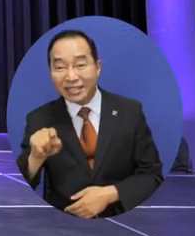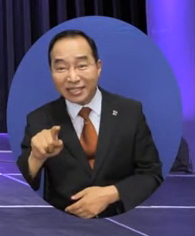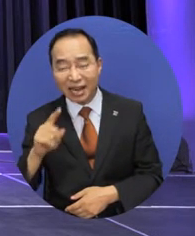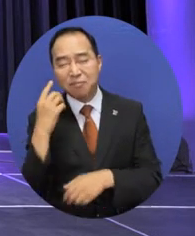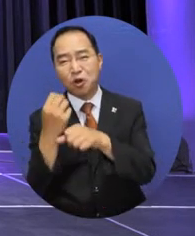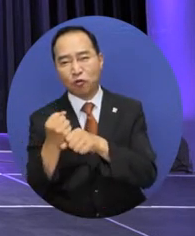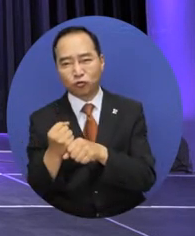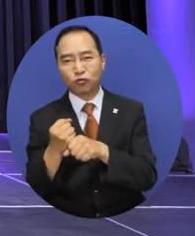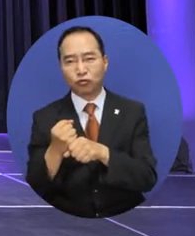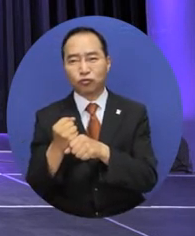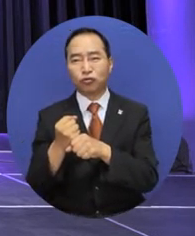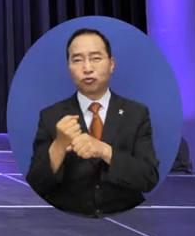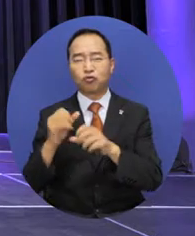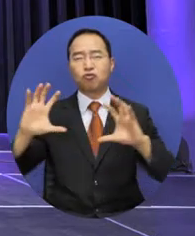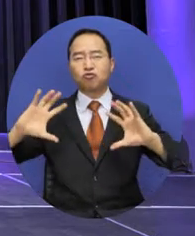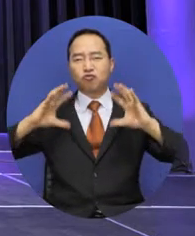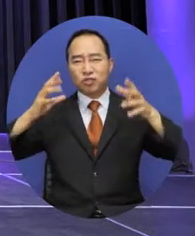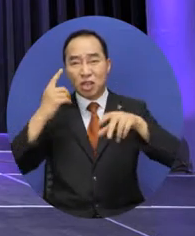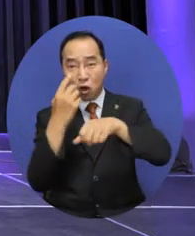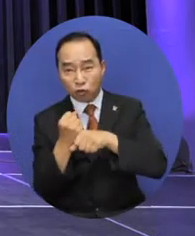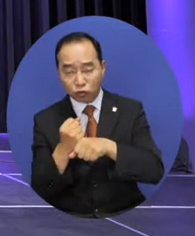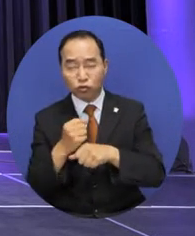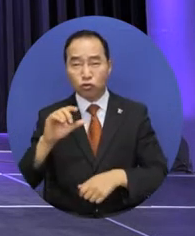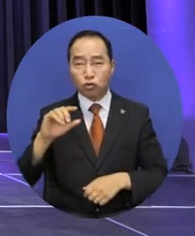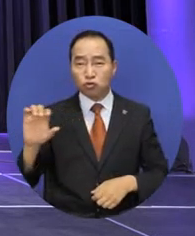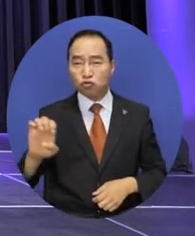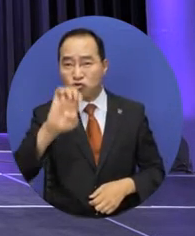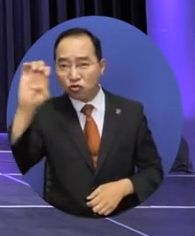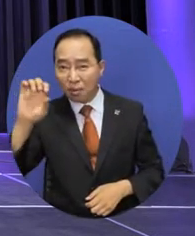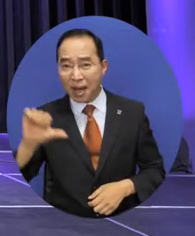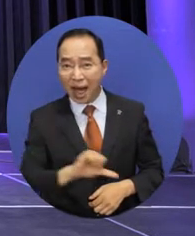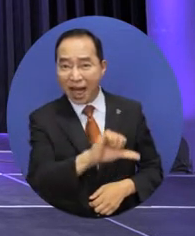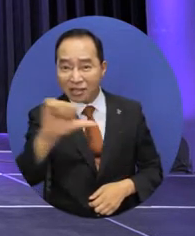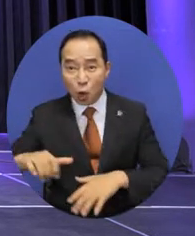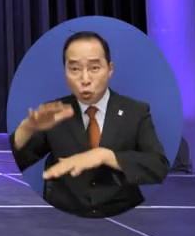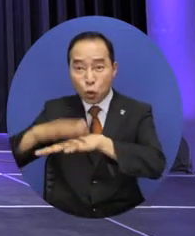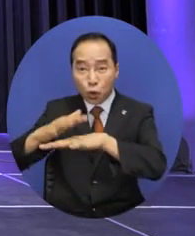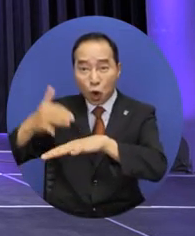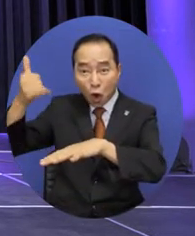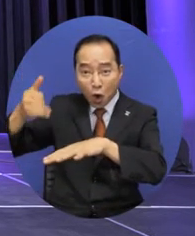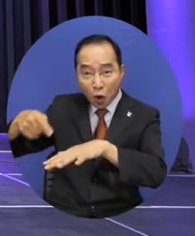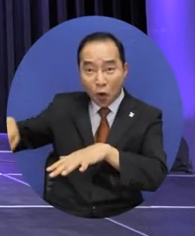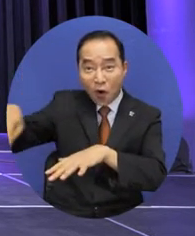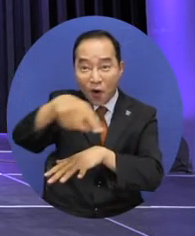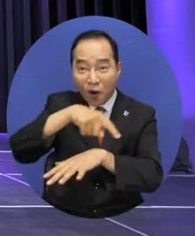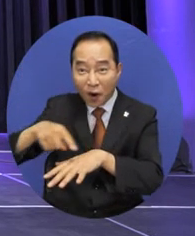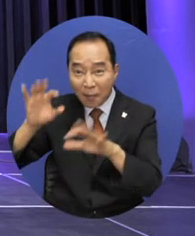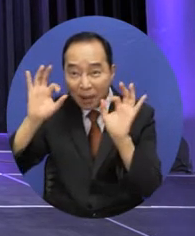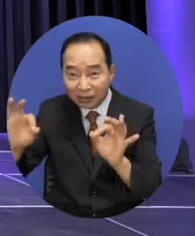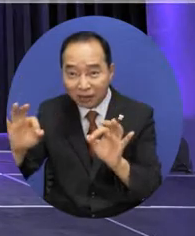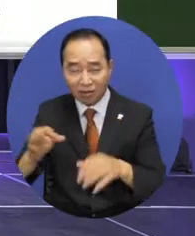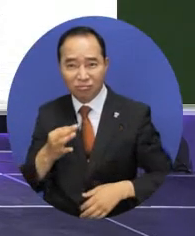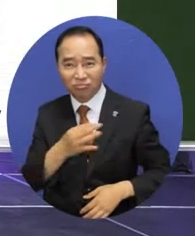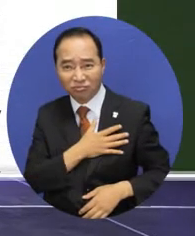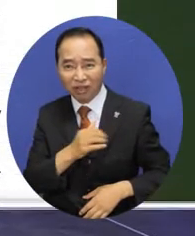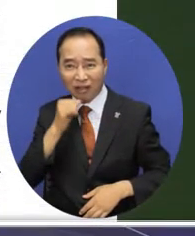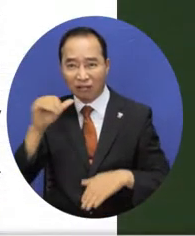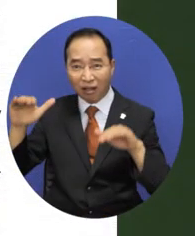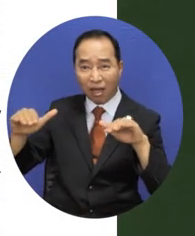유라시아의 그 농경사회들을 분석했습니다. 지니 계수를 측정했습니다.